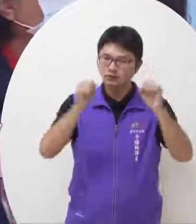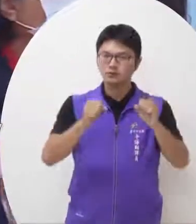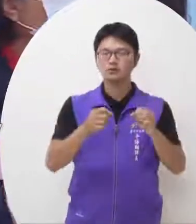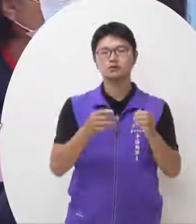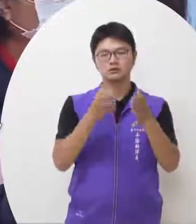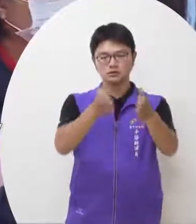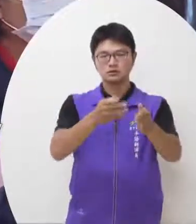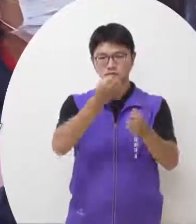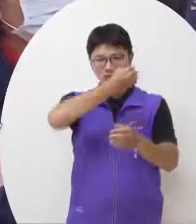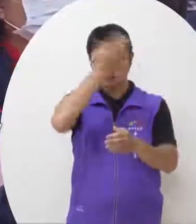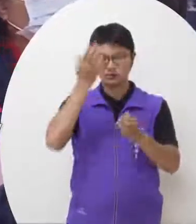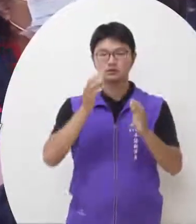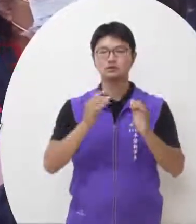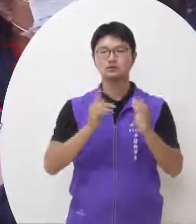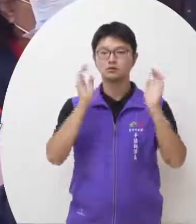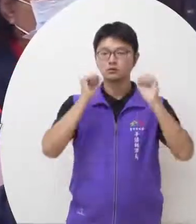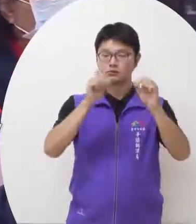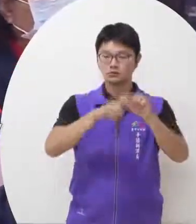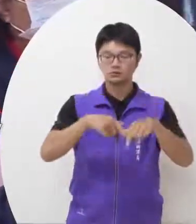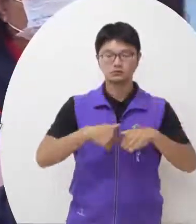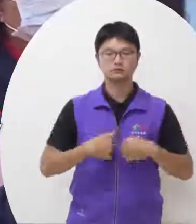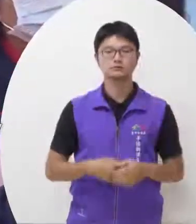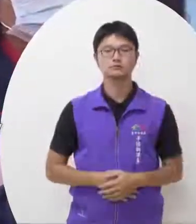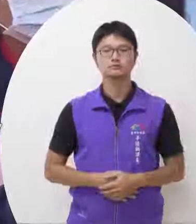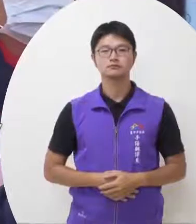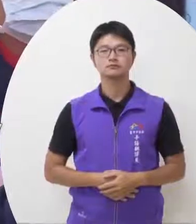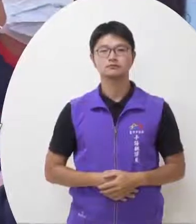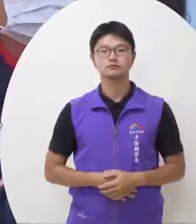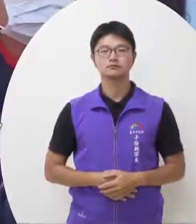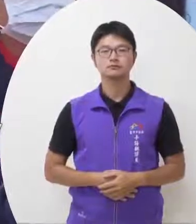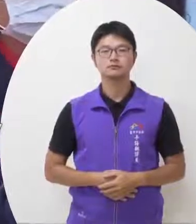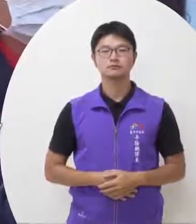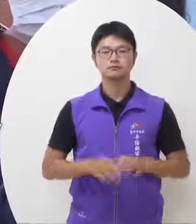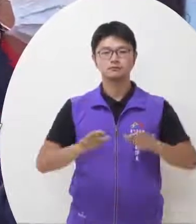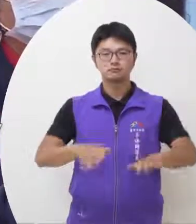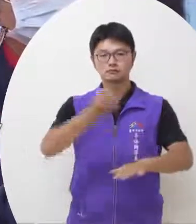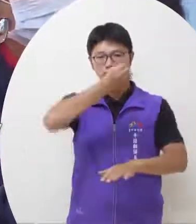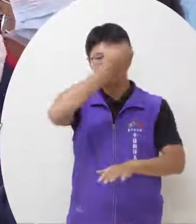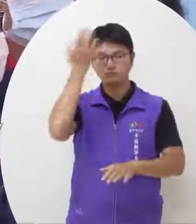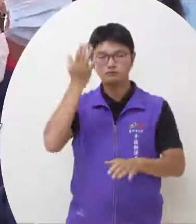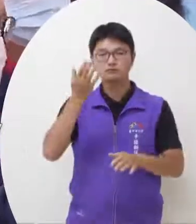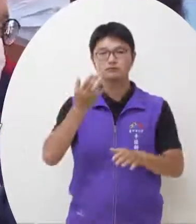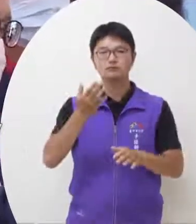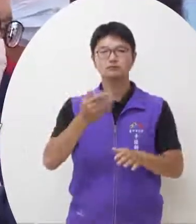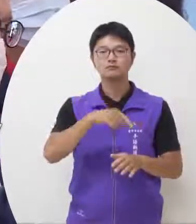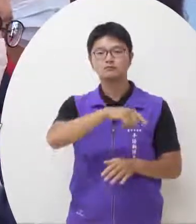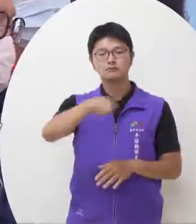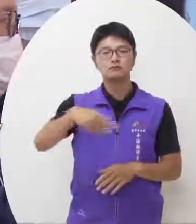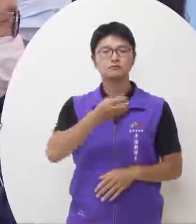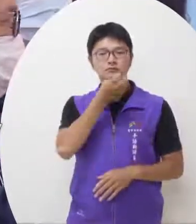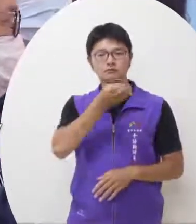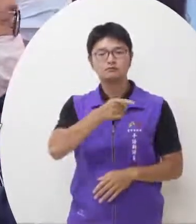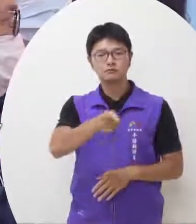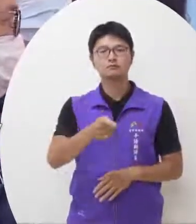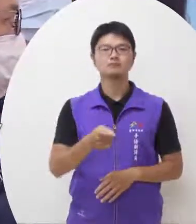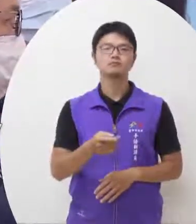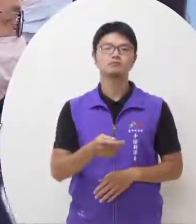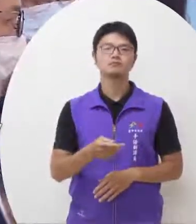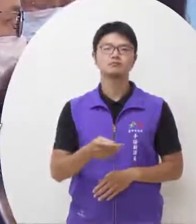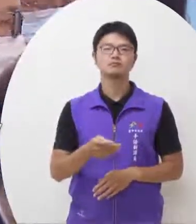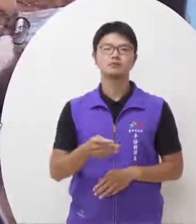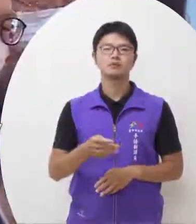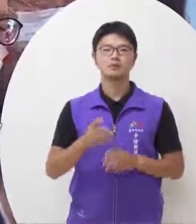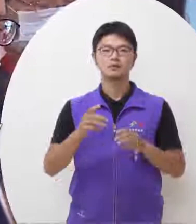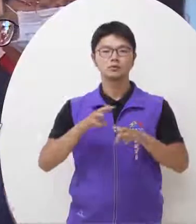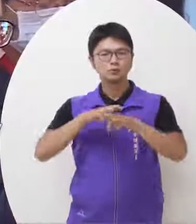面的，给他们做一个充分的一个利用。因为现在青少年毕竟多数比较不会朝外运